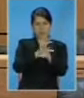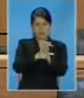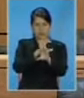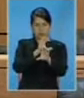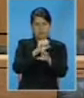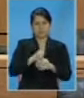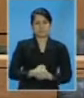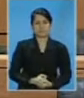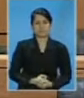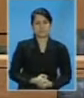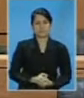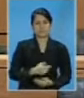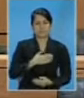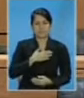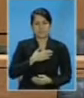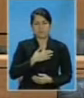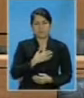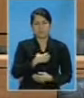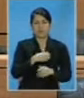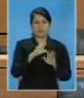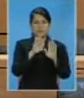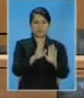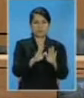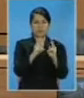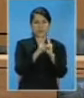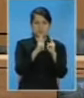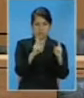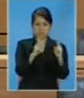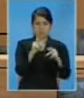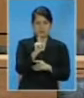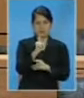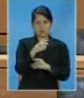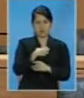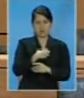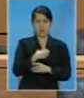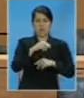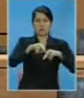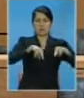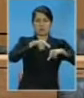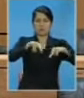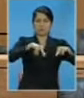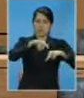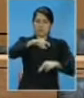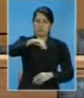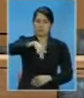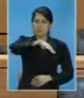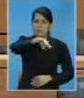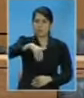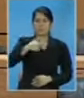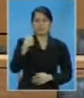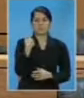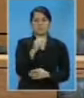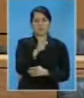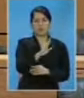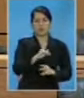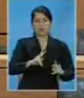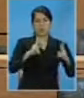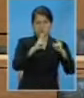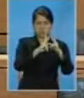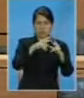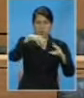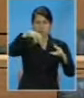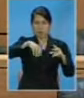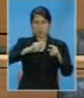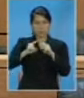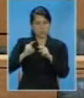แต่สิ่งที่อยากจะฝากทางกรรมการไปว่าให้ตรวจสอบทั้งหมดไม่ว่าจะเป็นของกระทรวงกรมกองไหน